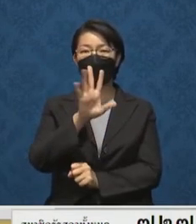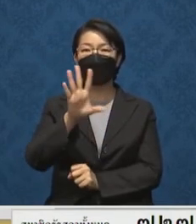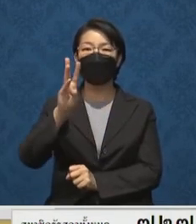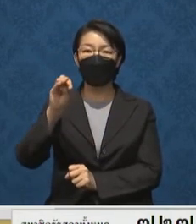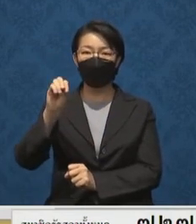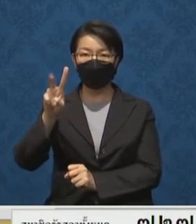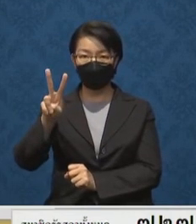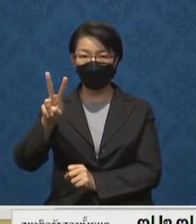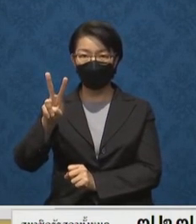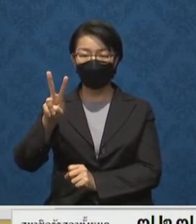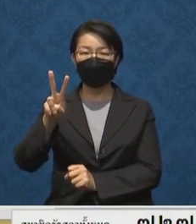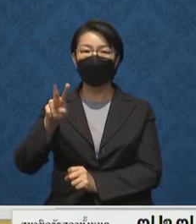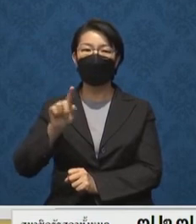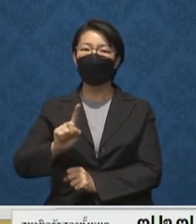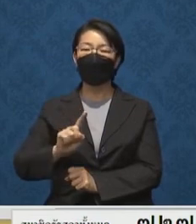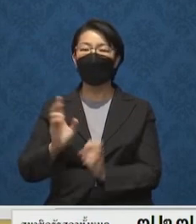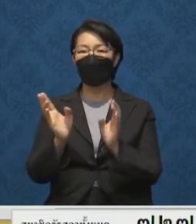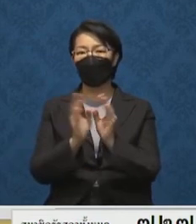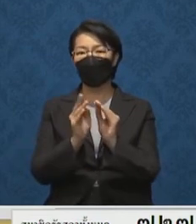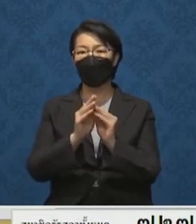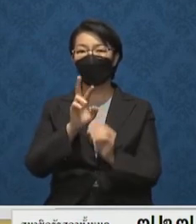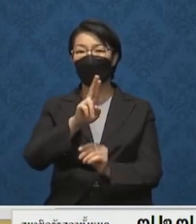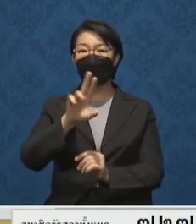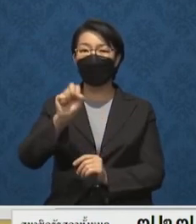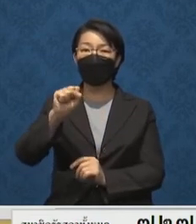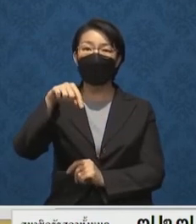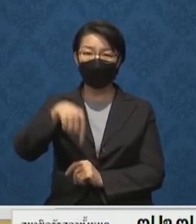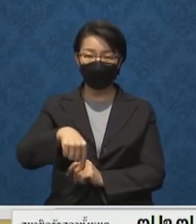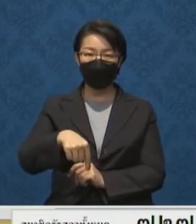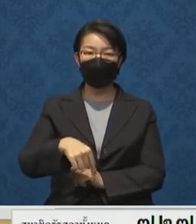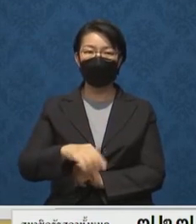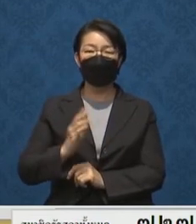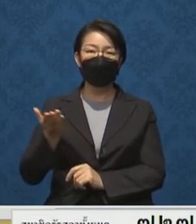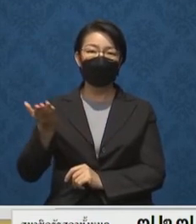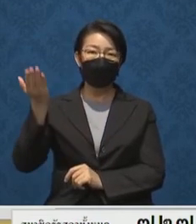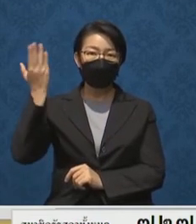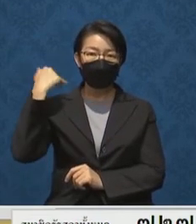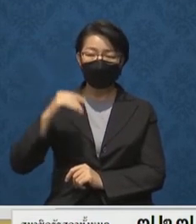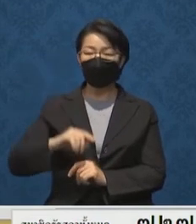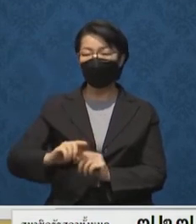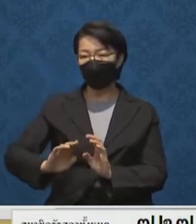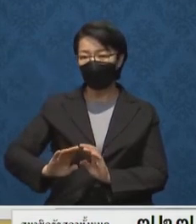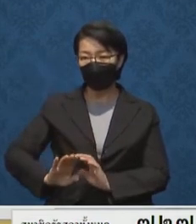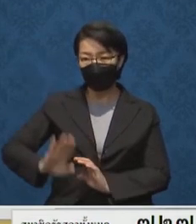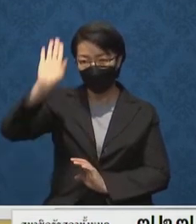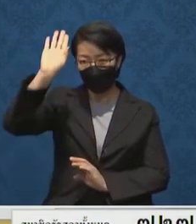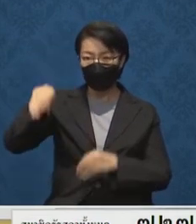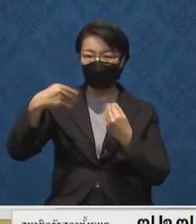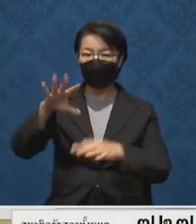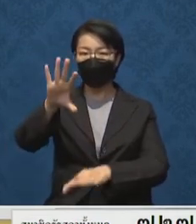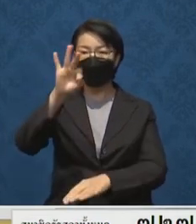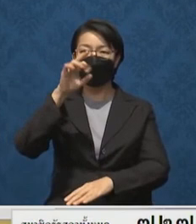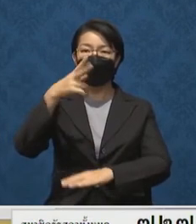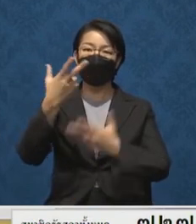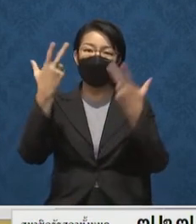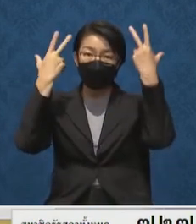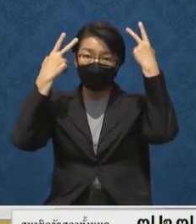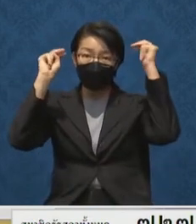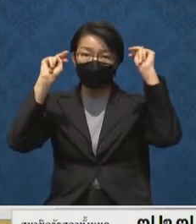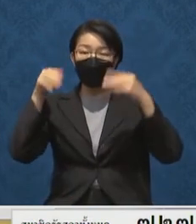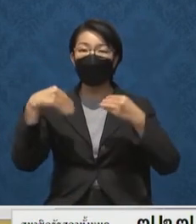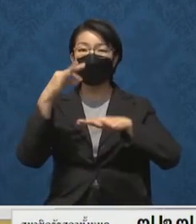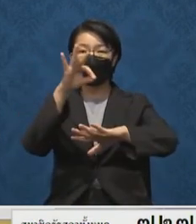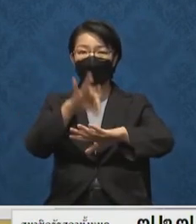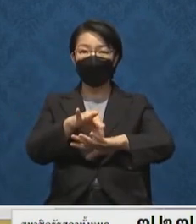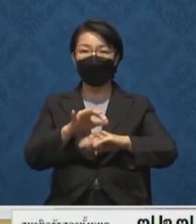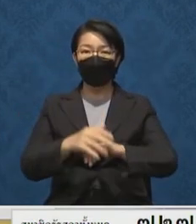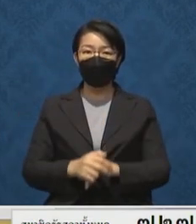ับในการประจงสภาาครั้งแรกเพื่อโวดนายกรัษตรีหังจากทประเทศไยของเรา